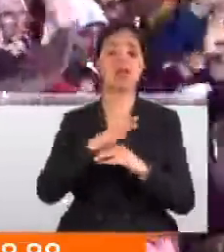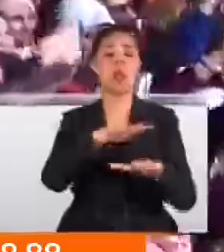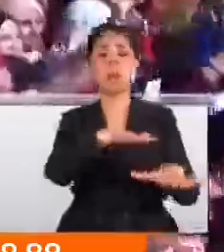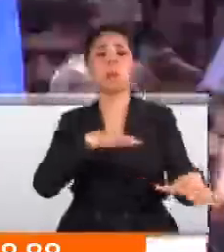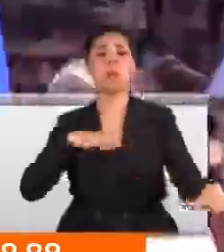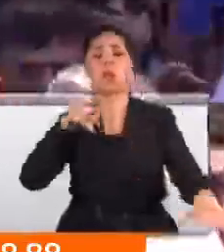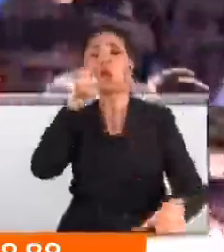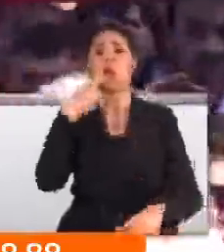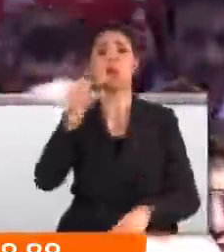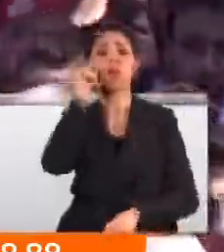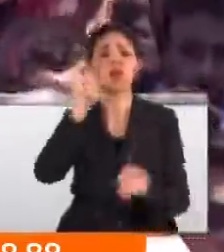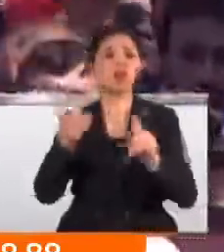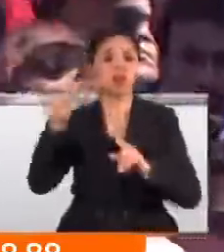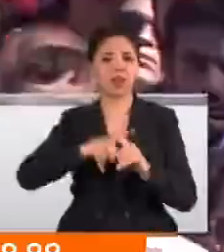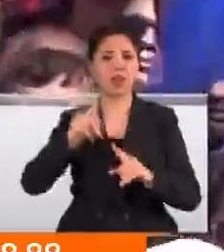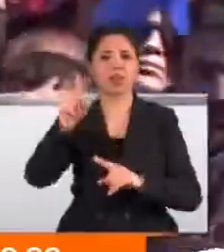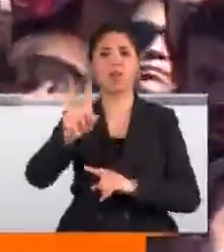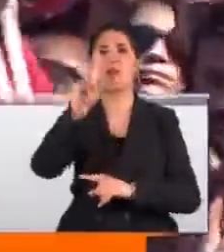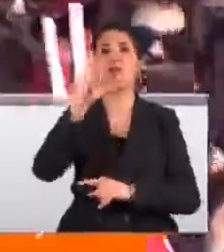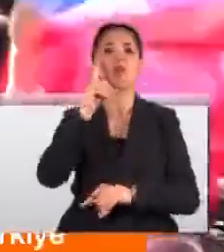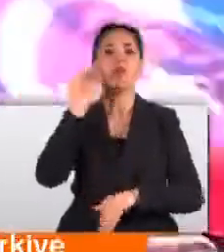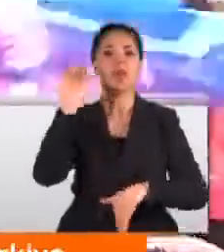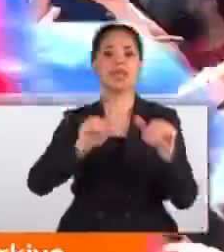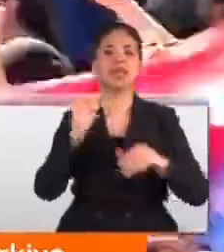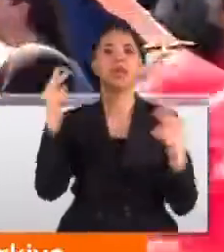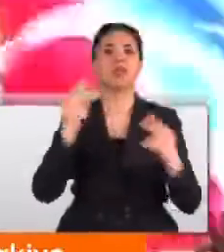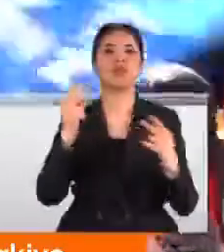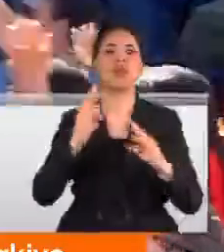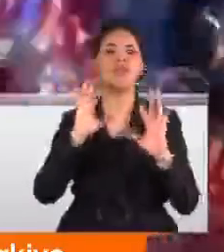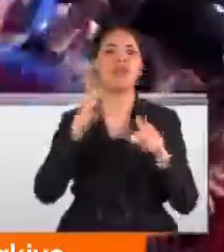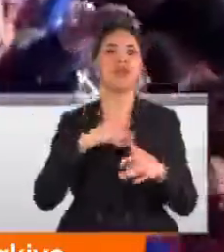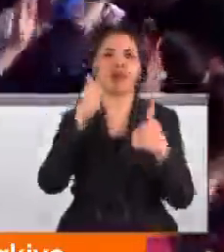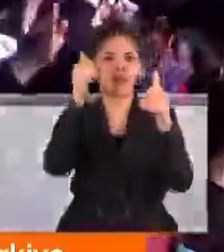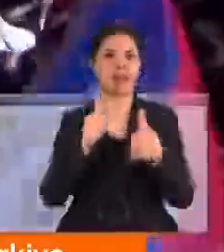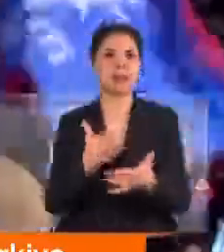Meydanı dolduranlar pankartlarla 14 Mayıs seçim mesajı verdi. Her zaman